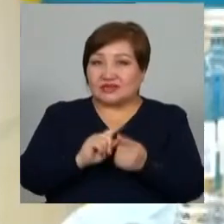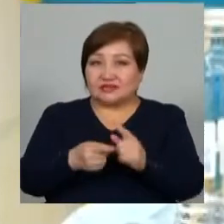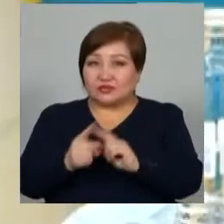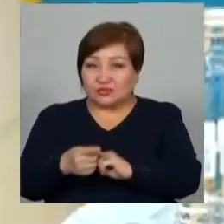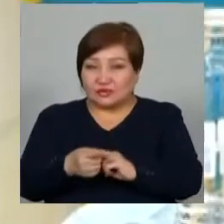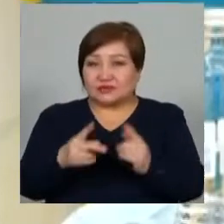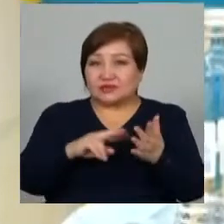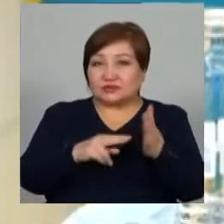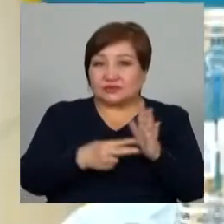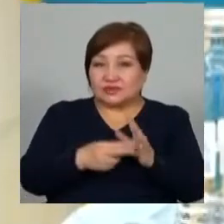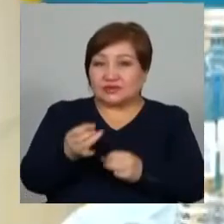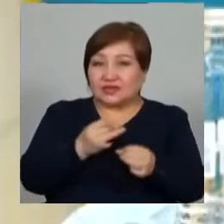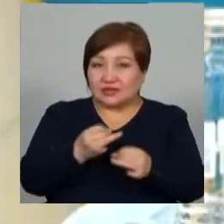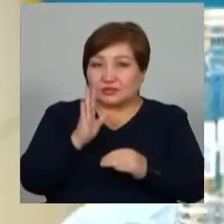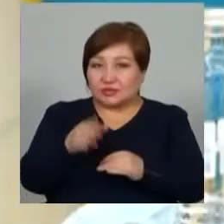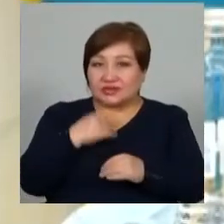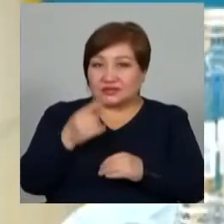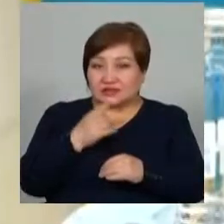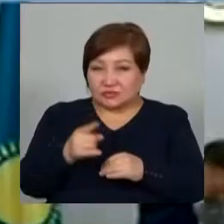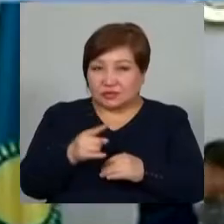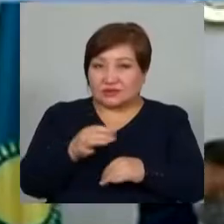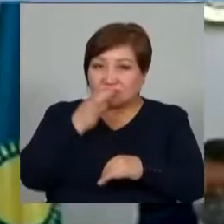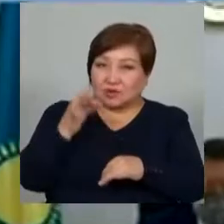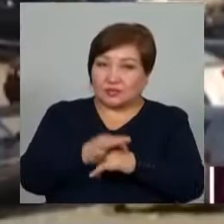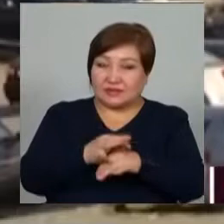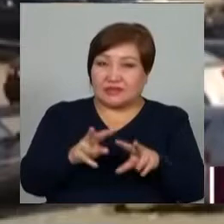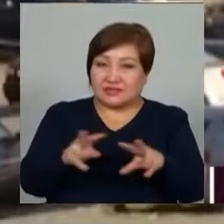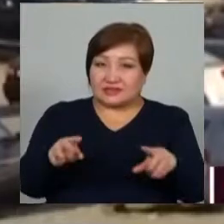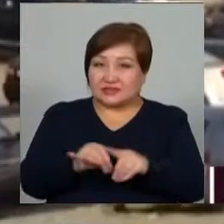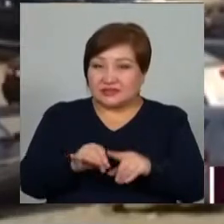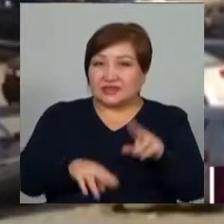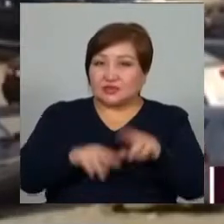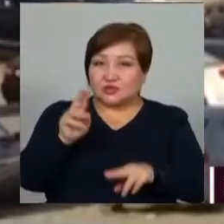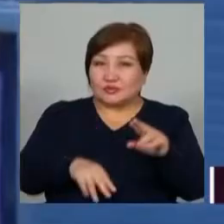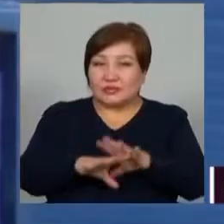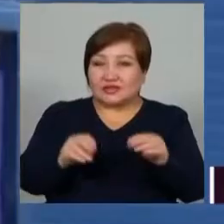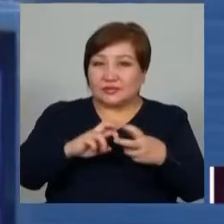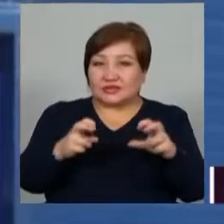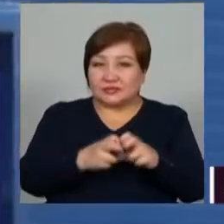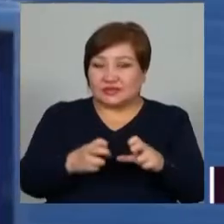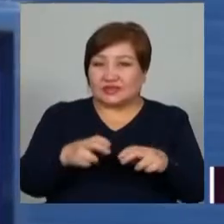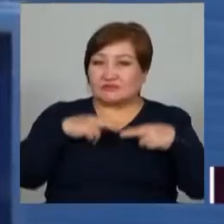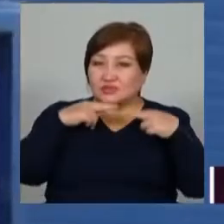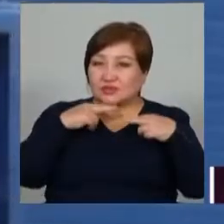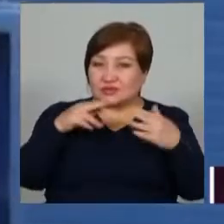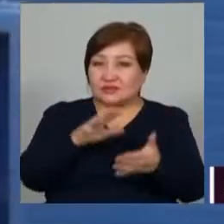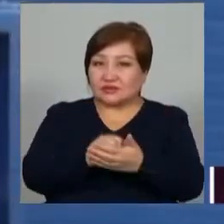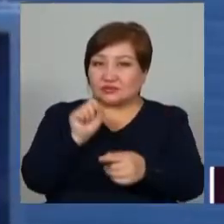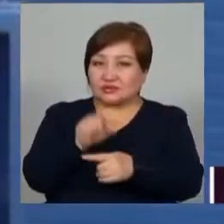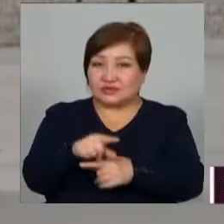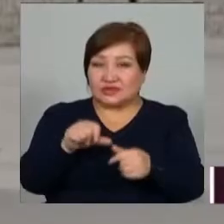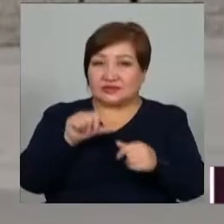бұған әкімшілік ресурсты пайдалану арқылы қол жеткізуде. Мемлекет басшысы кедендегі былықты да назардан тыс қалдырмады.